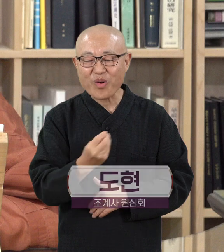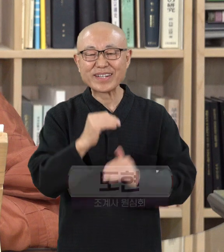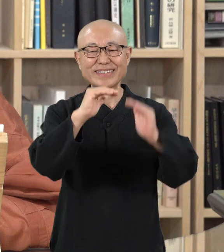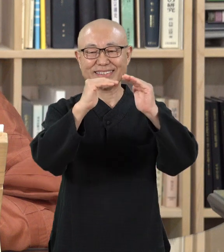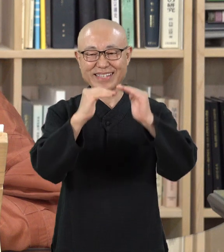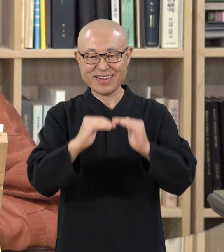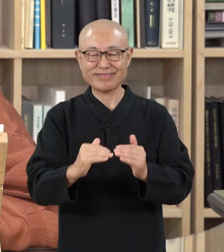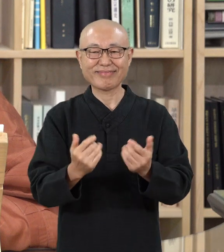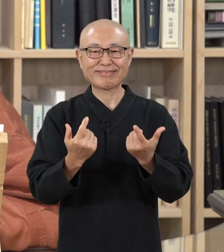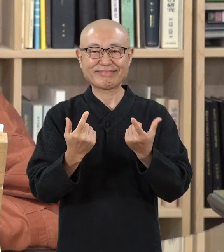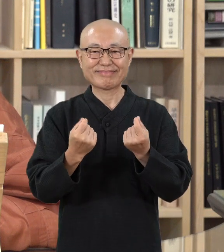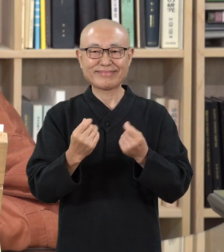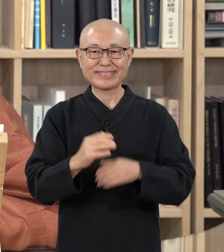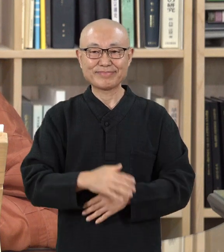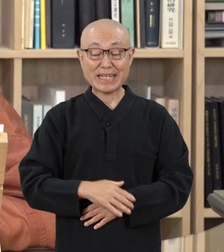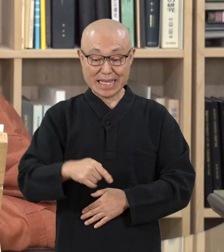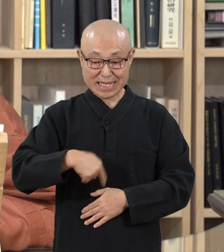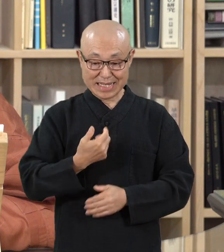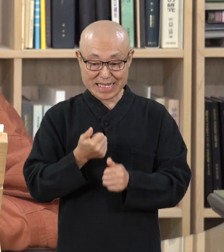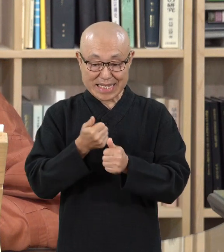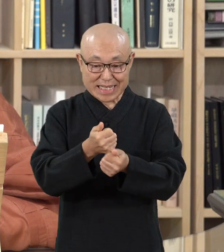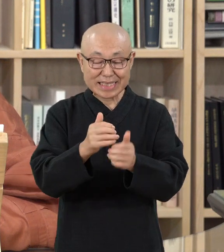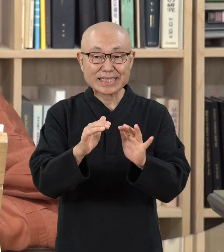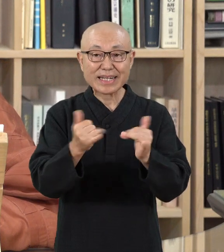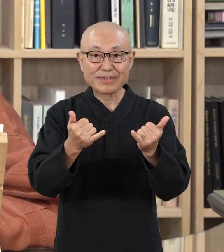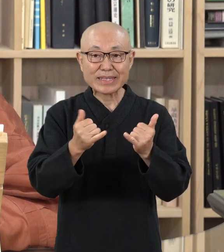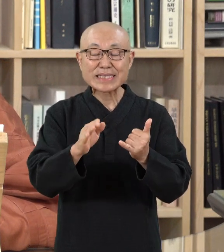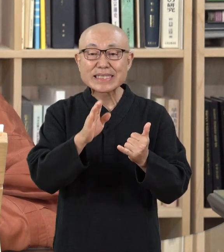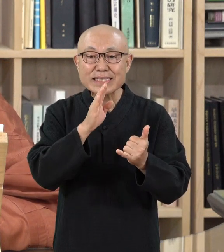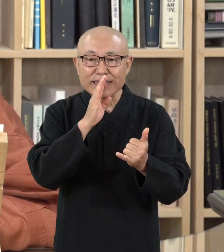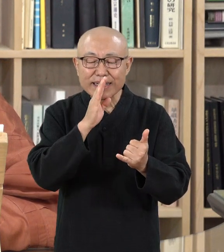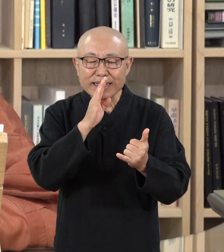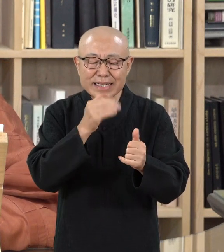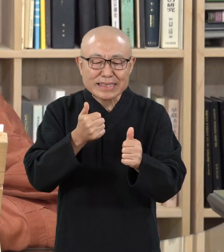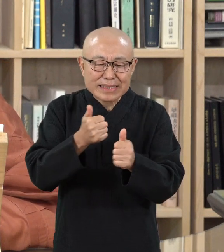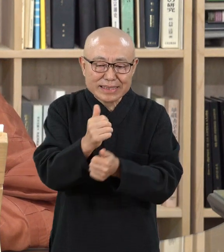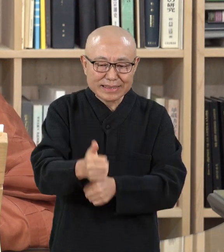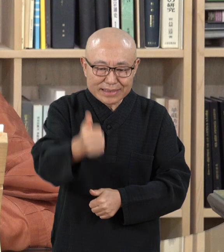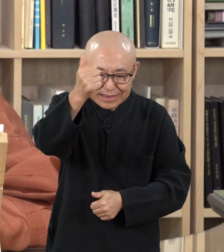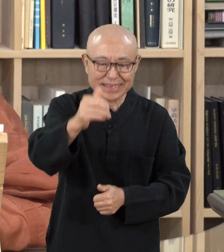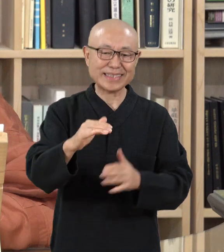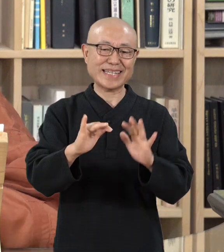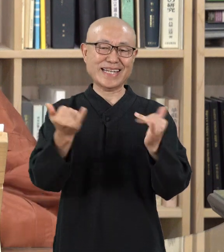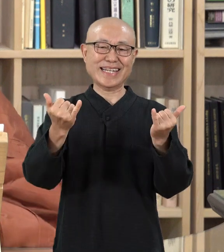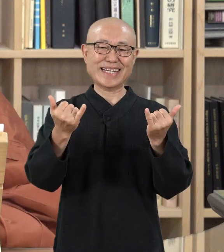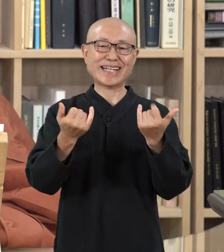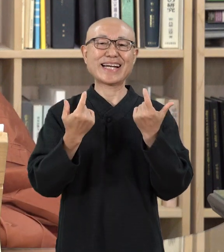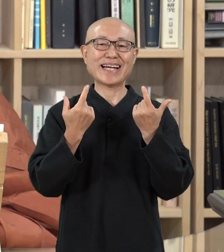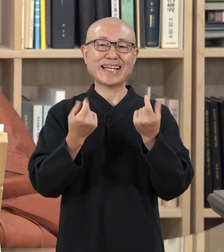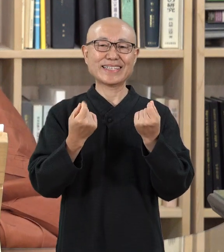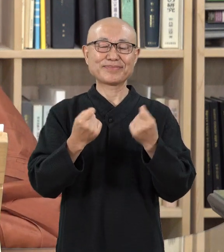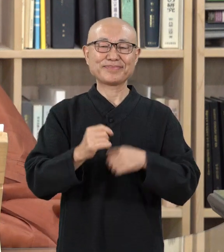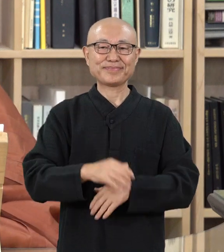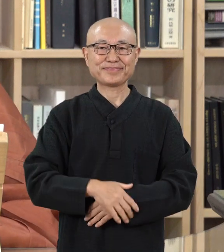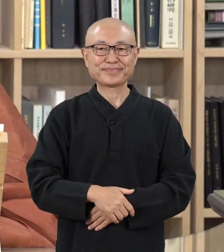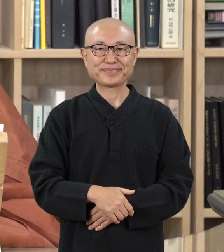있습니다. 자신을 이기는 사람이 진정한 승리자이다.